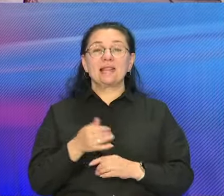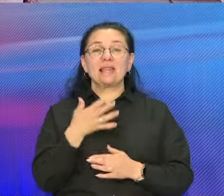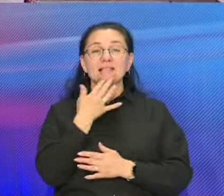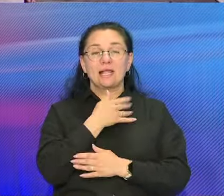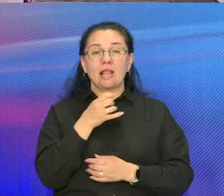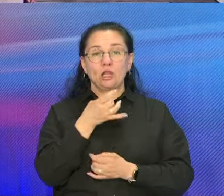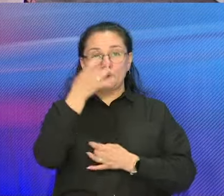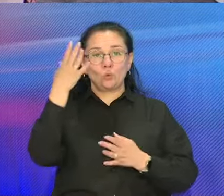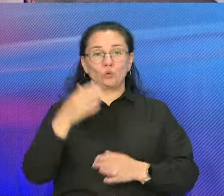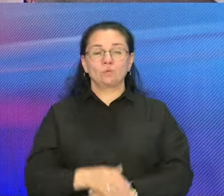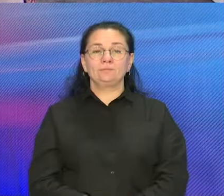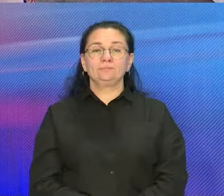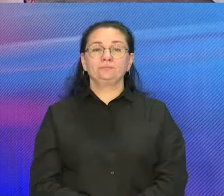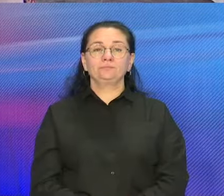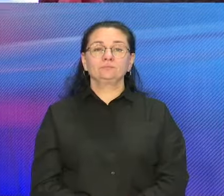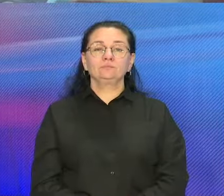-й раз